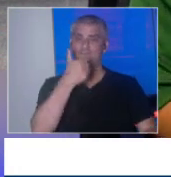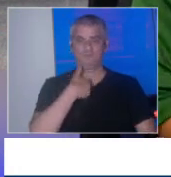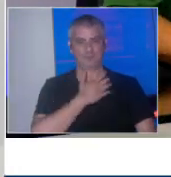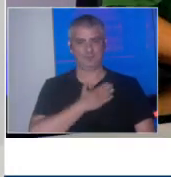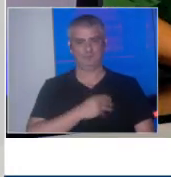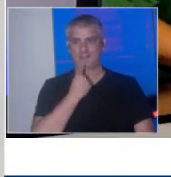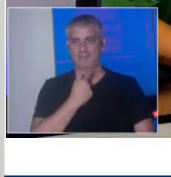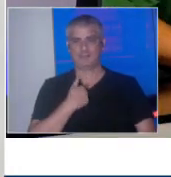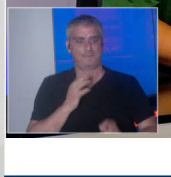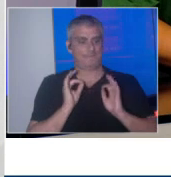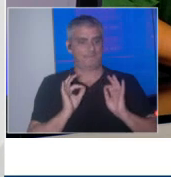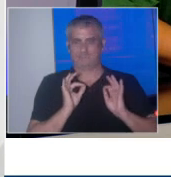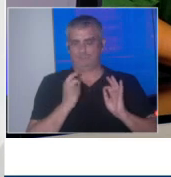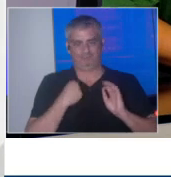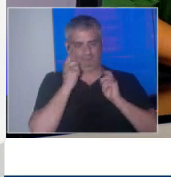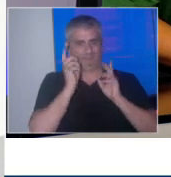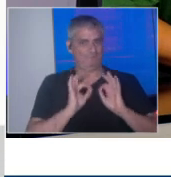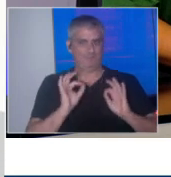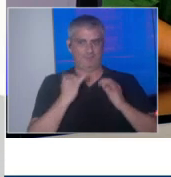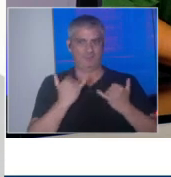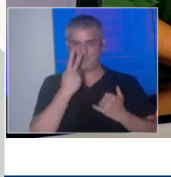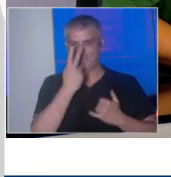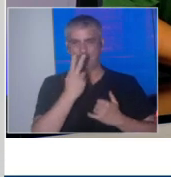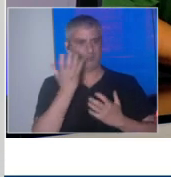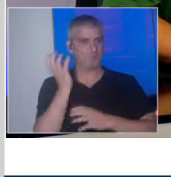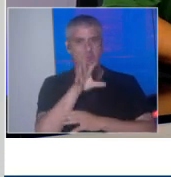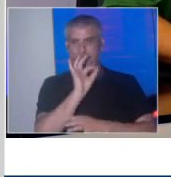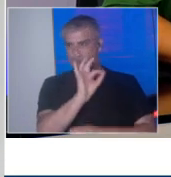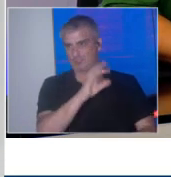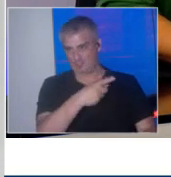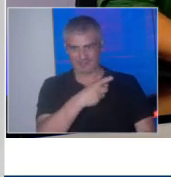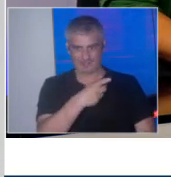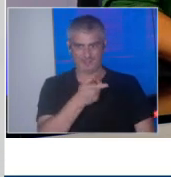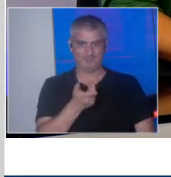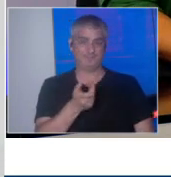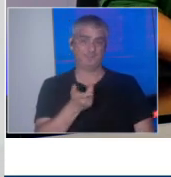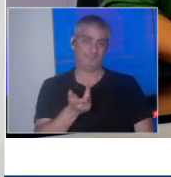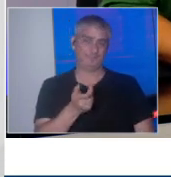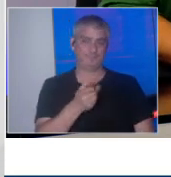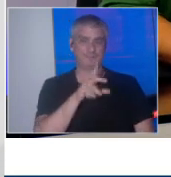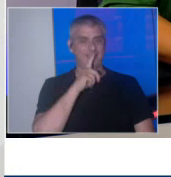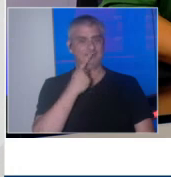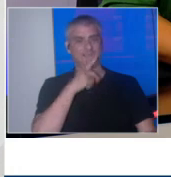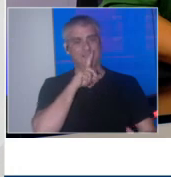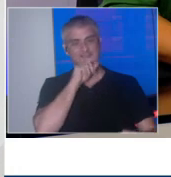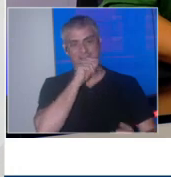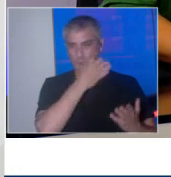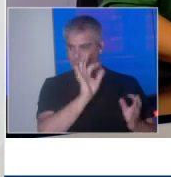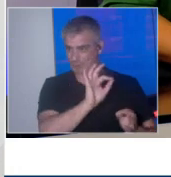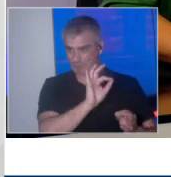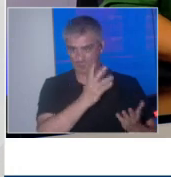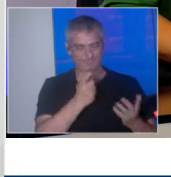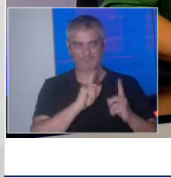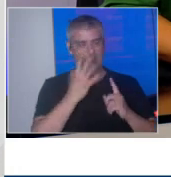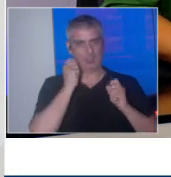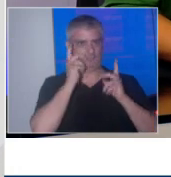רוצה להגיד שאני ממש לא הייתי מופתעת היום לראות את הפוסט הזה שלו, את הציוץ הזה בטוויטר. זה